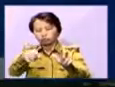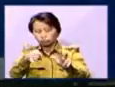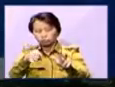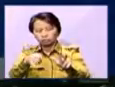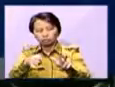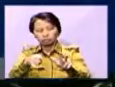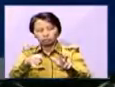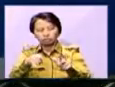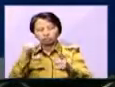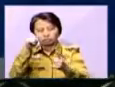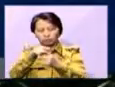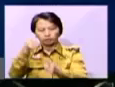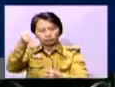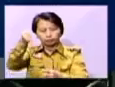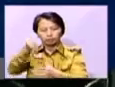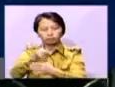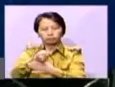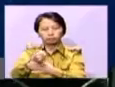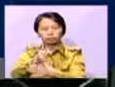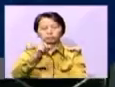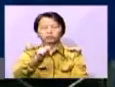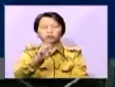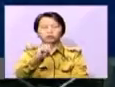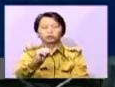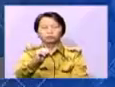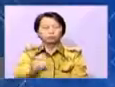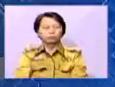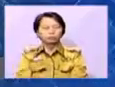RM353.2 juta kepada pemegang saham TM.